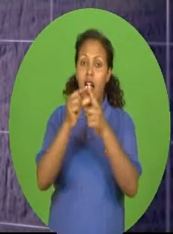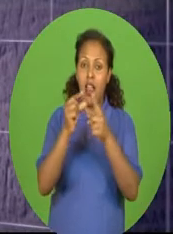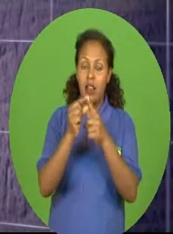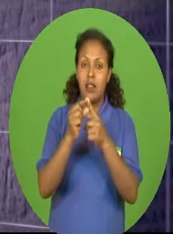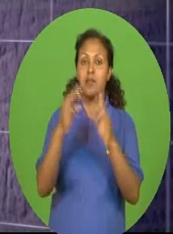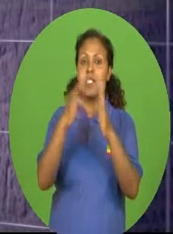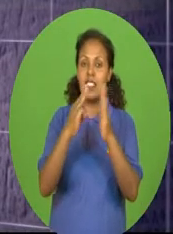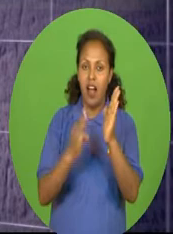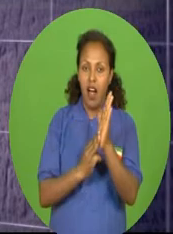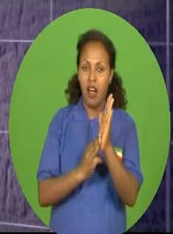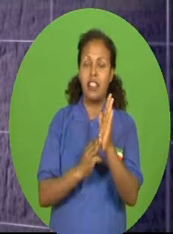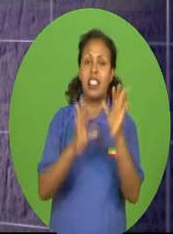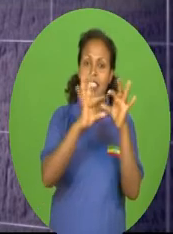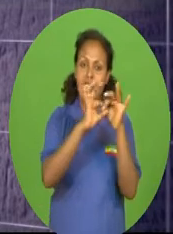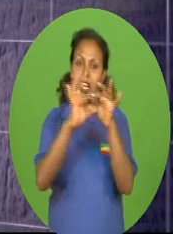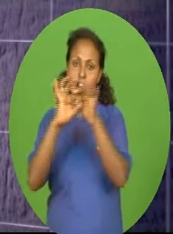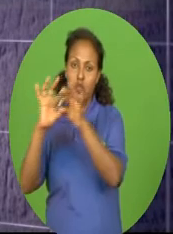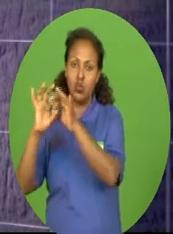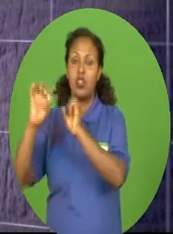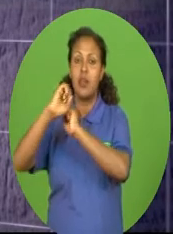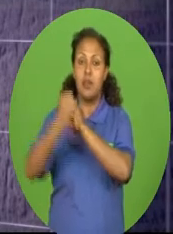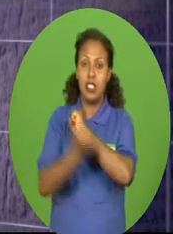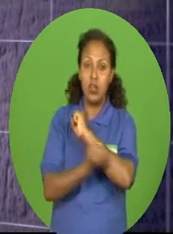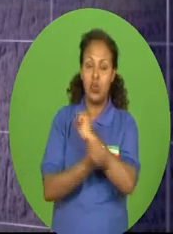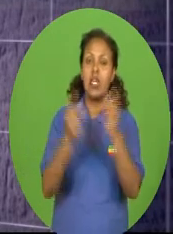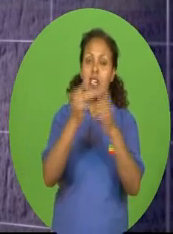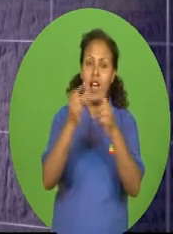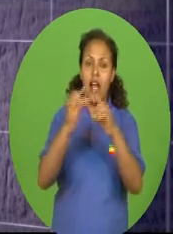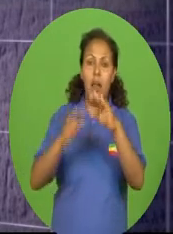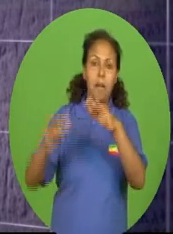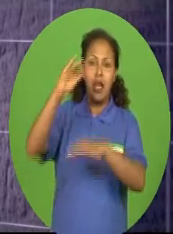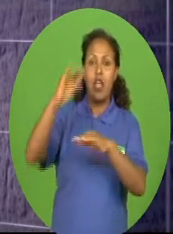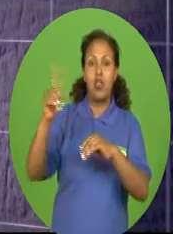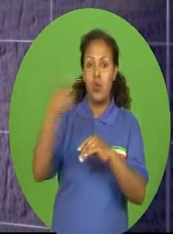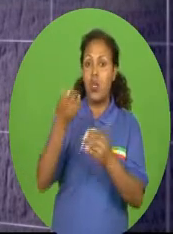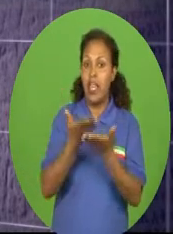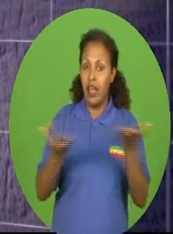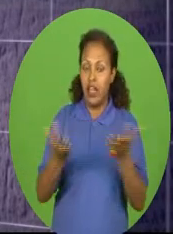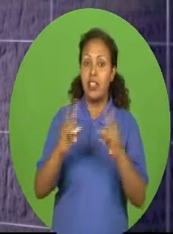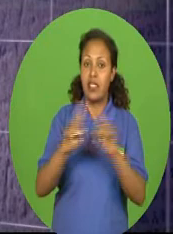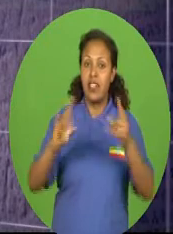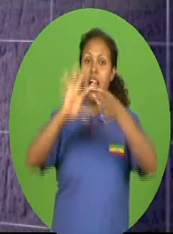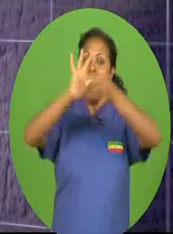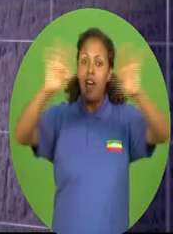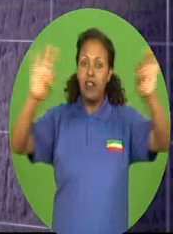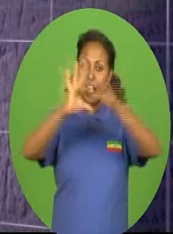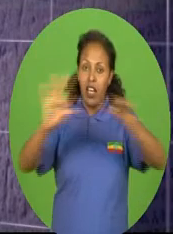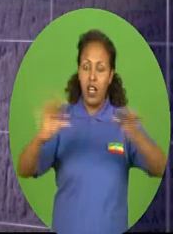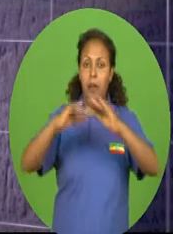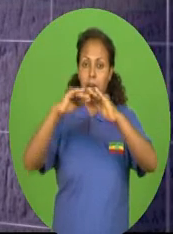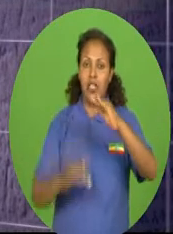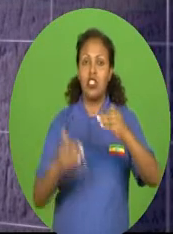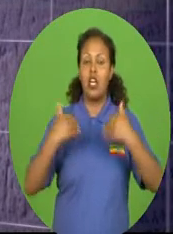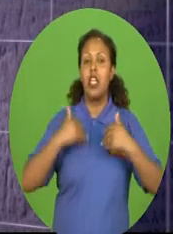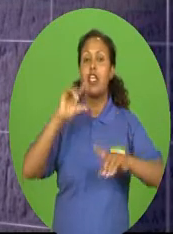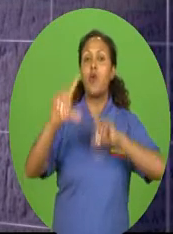አላት በስርዓት እየተቀናጁ የሚመሰርቱት ከቃል በላይ የሆነ ነገር ግን ከአረፍተ ነገር በታች